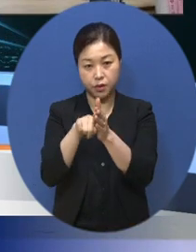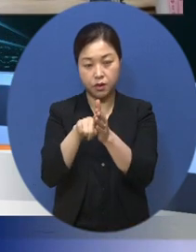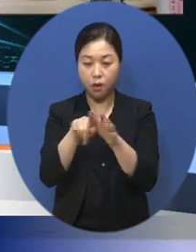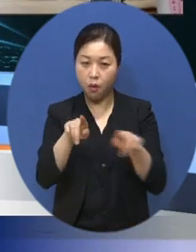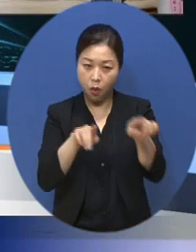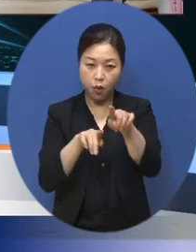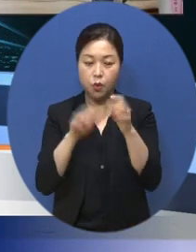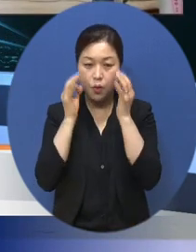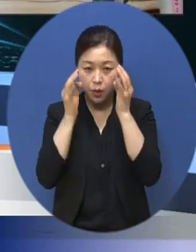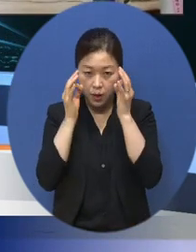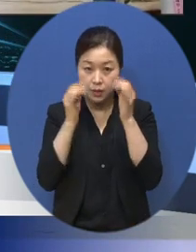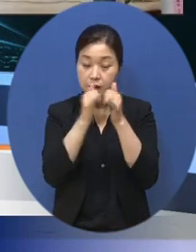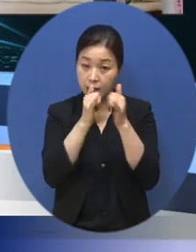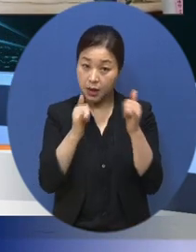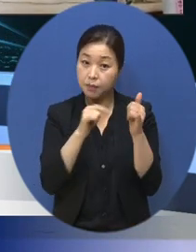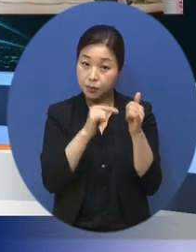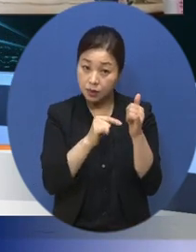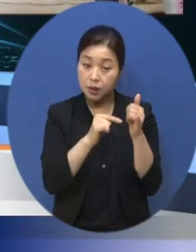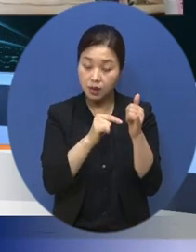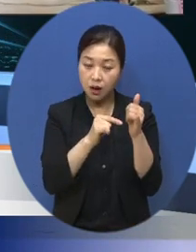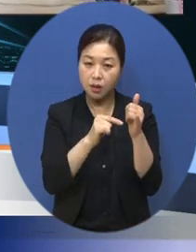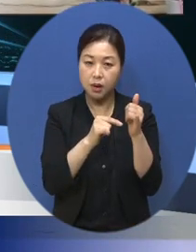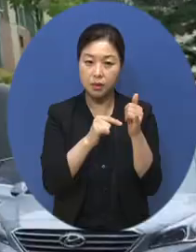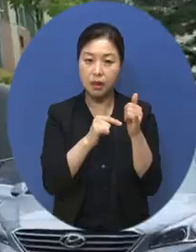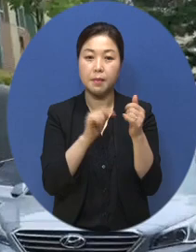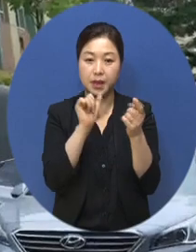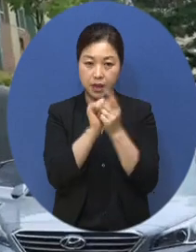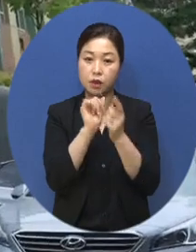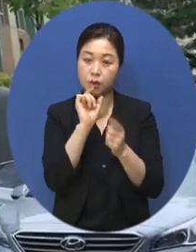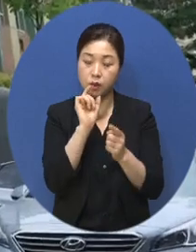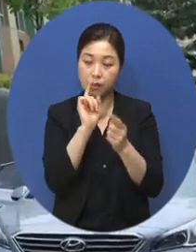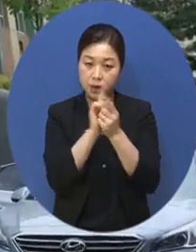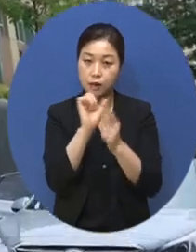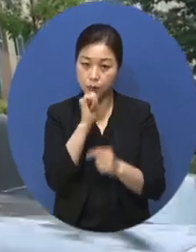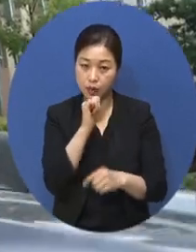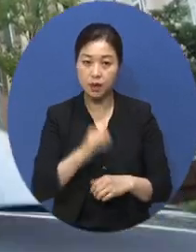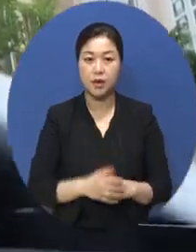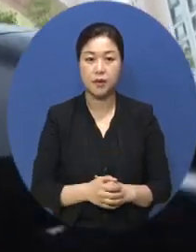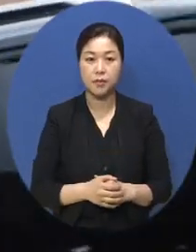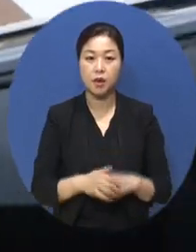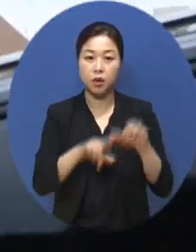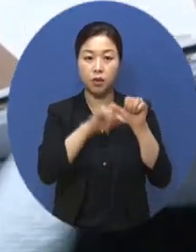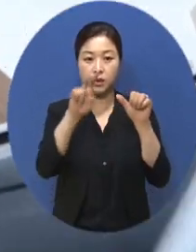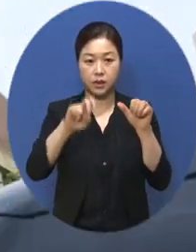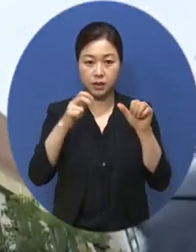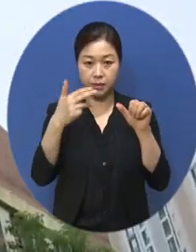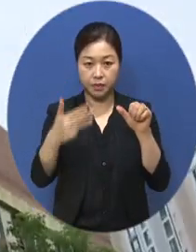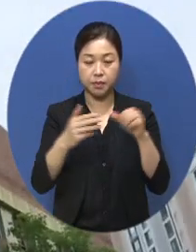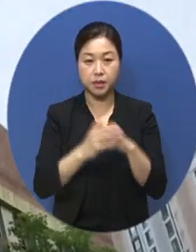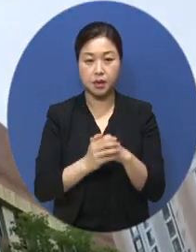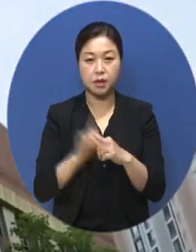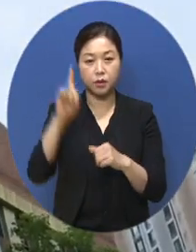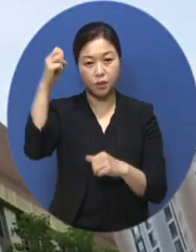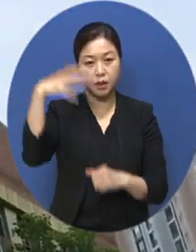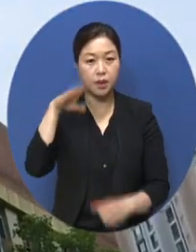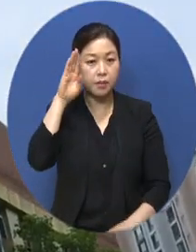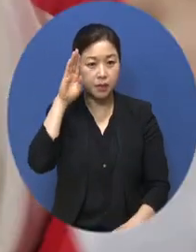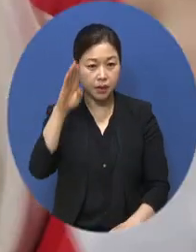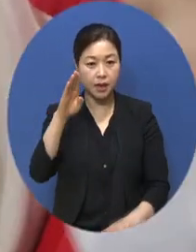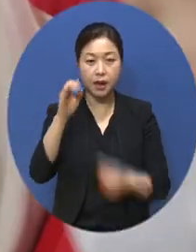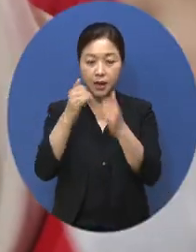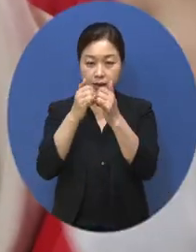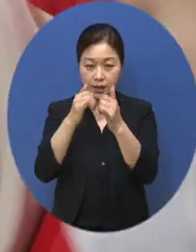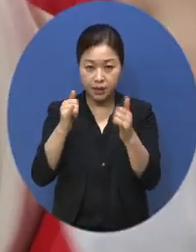새로운 지도자를 권용찬 기자가 만나봤습니다. 지난달 28일 고양 미래인재교육센터